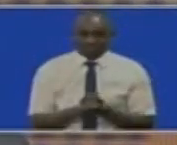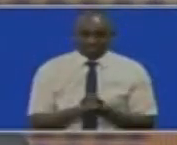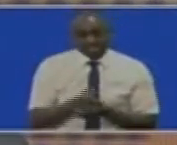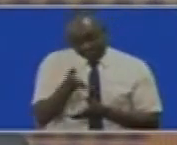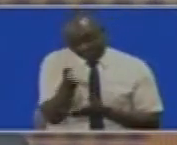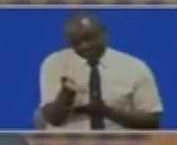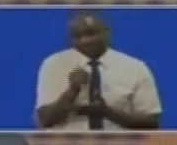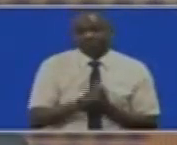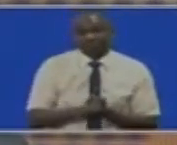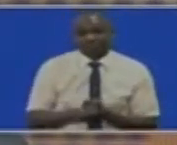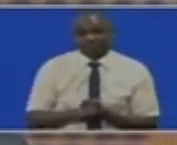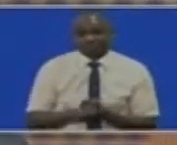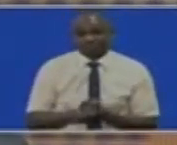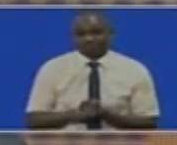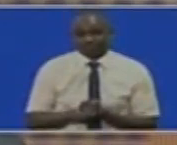yao ya ulinzi.